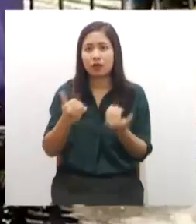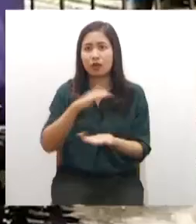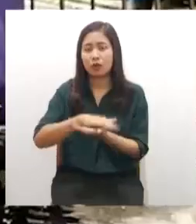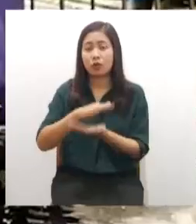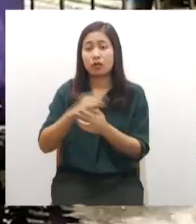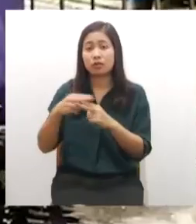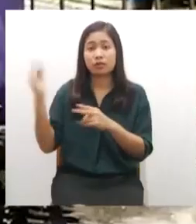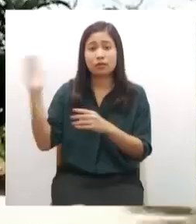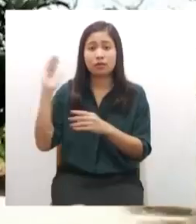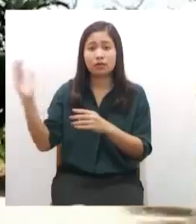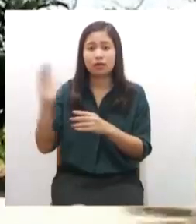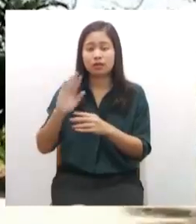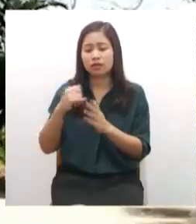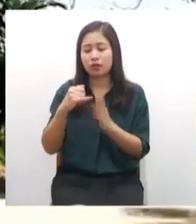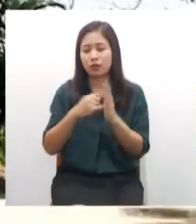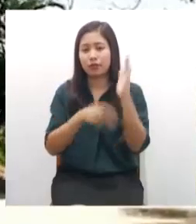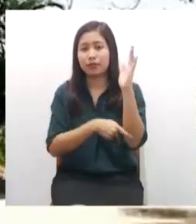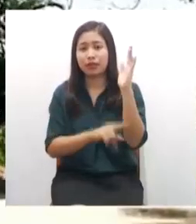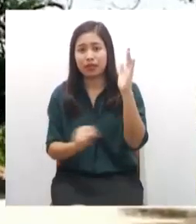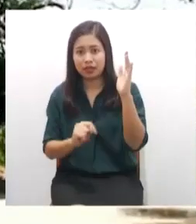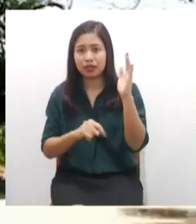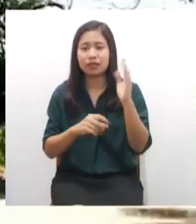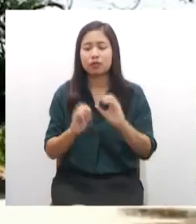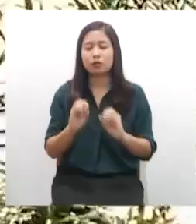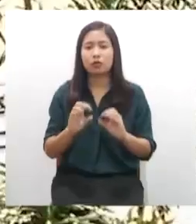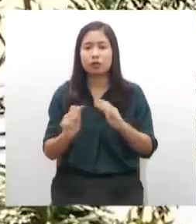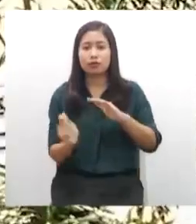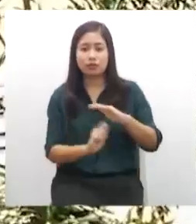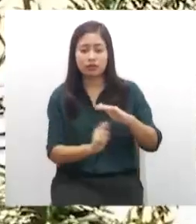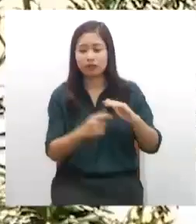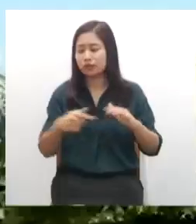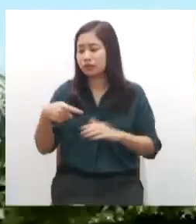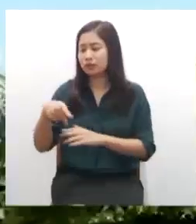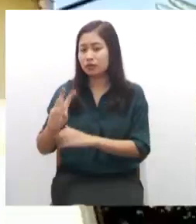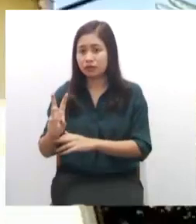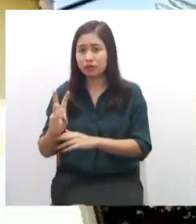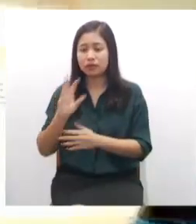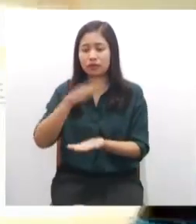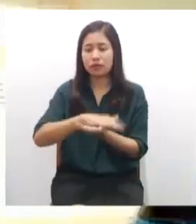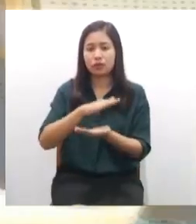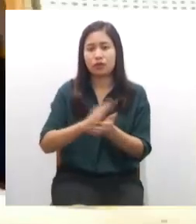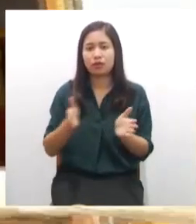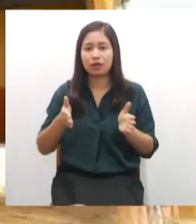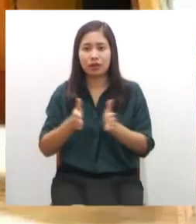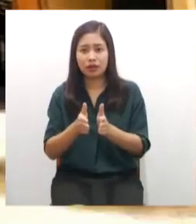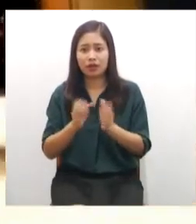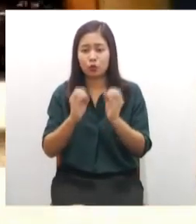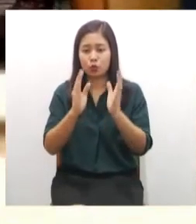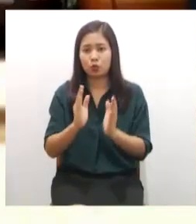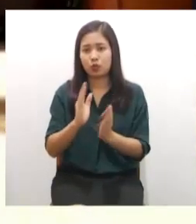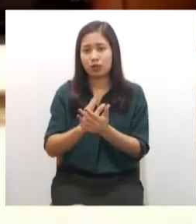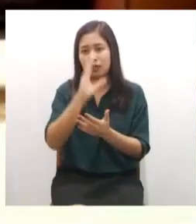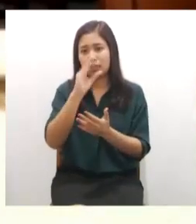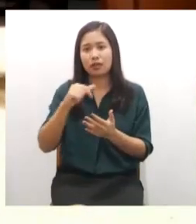ขาวอำเภอทุ่งยางแดงจังหวัดปัตตานีเปิดสอนระดับอนุบาลจนถึงป.6เป็นโรงเรียนขนาดเล็กแต่คุณครูและนักเรียนใ